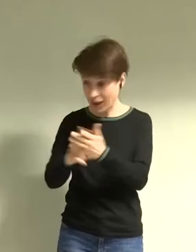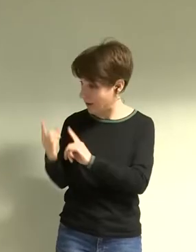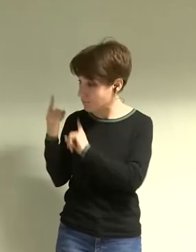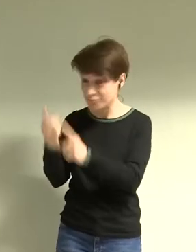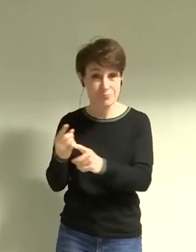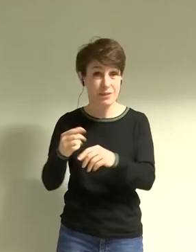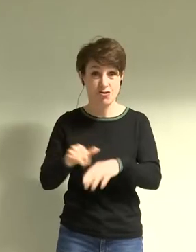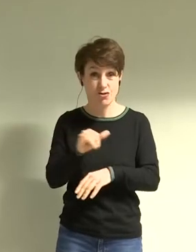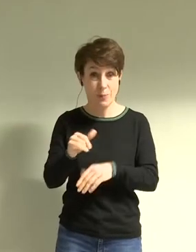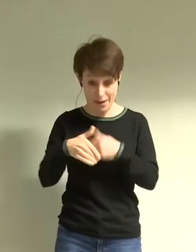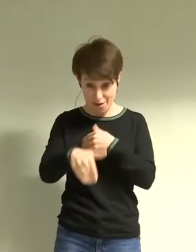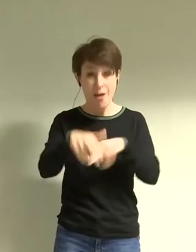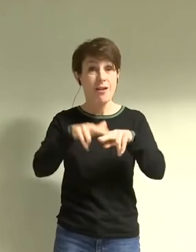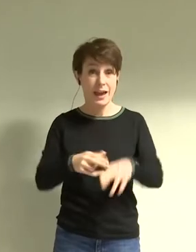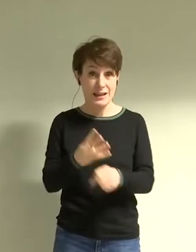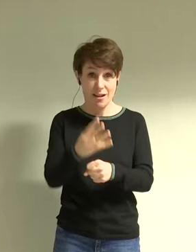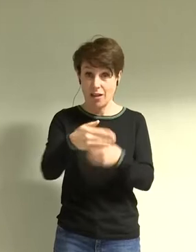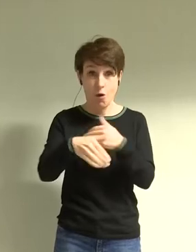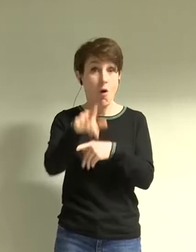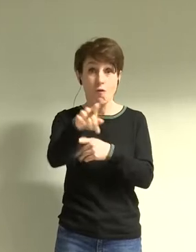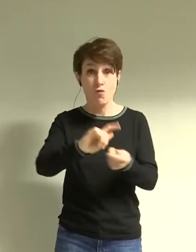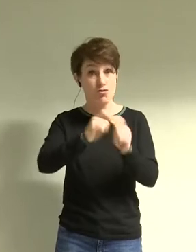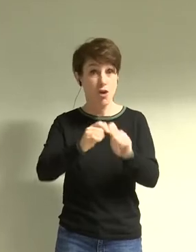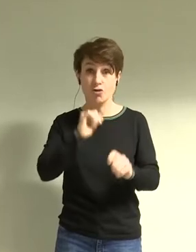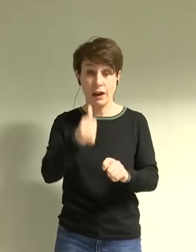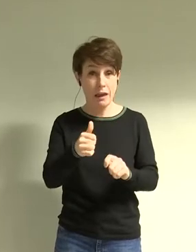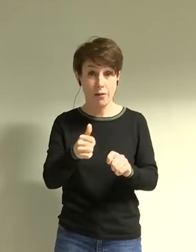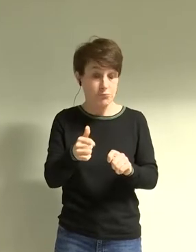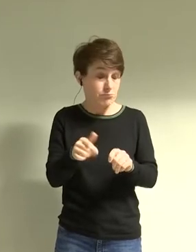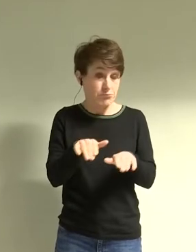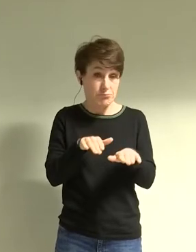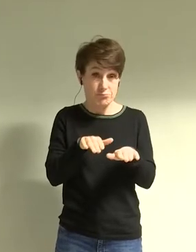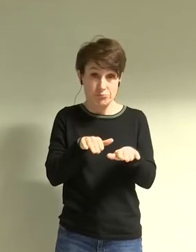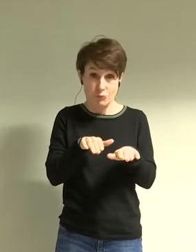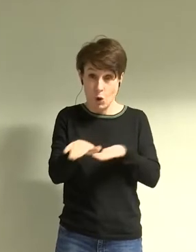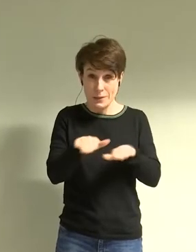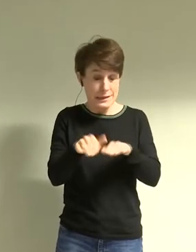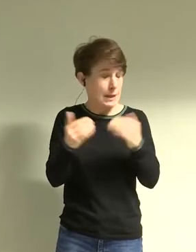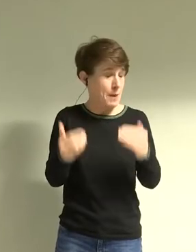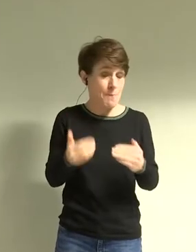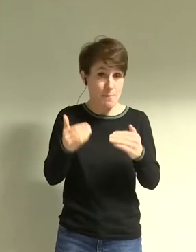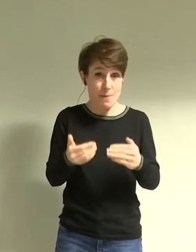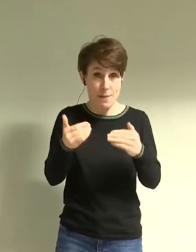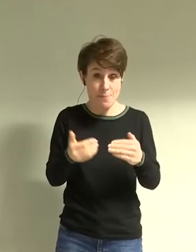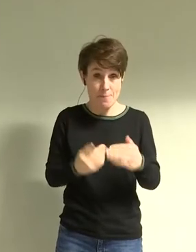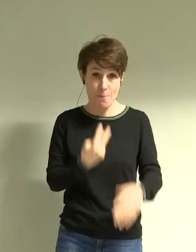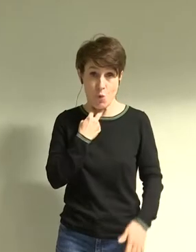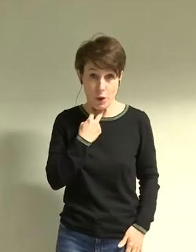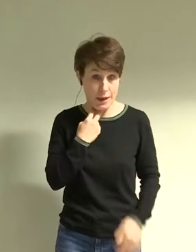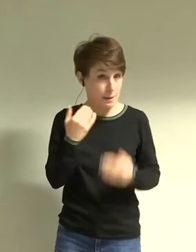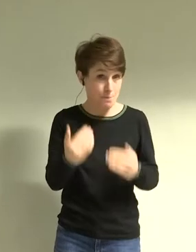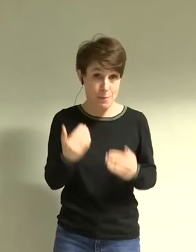reste vous ne changez rien le dispositif demeure totalement verrouillé les explications que viennent donner l'adjointe ne confirme